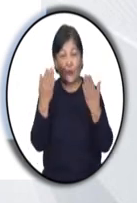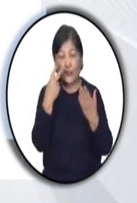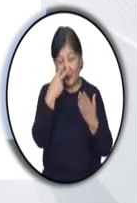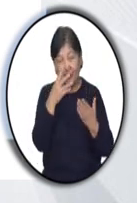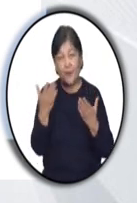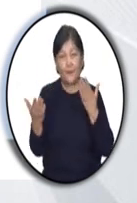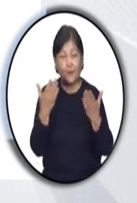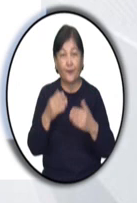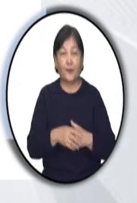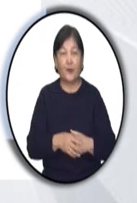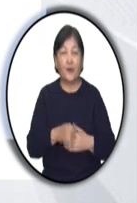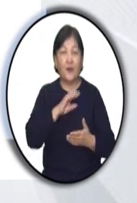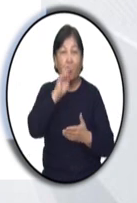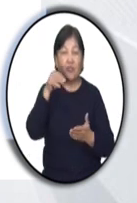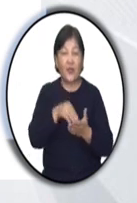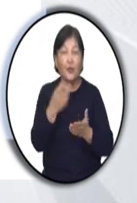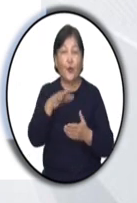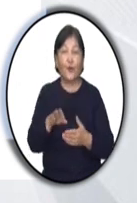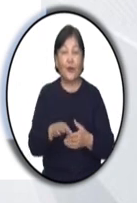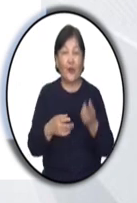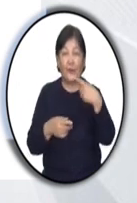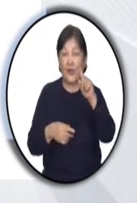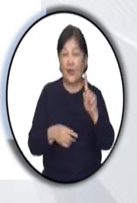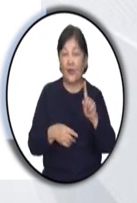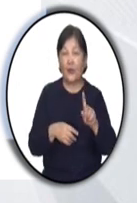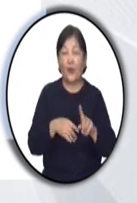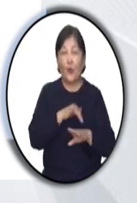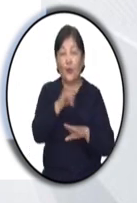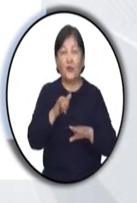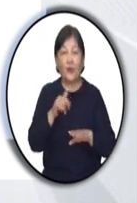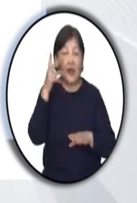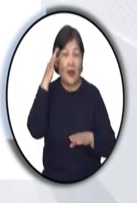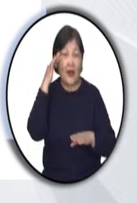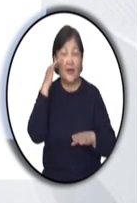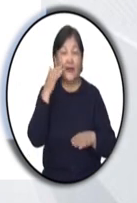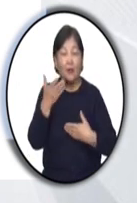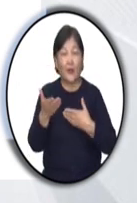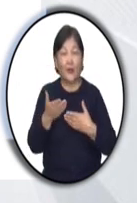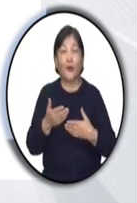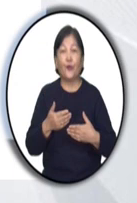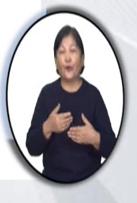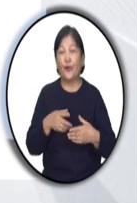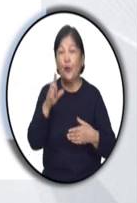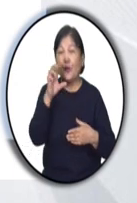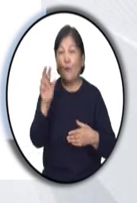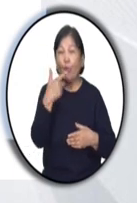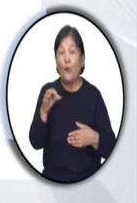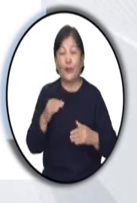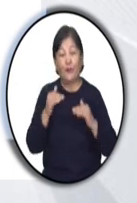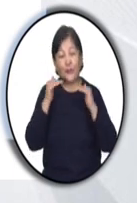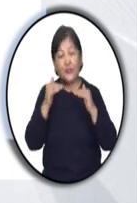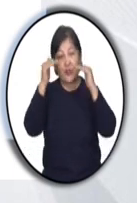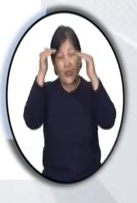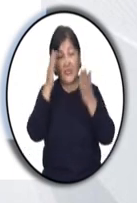За хариултаа багшихаа хариултаа тулгая. За стратегийн хувьд бол хамгийн түрүүнд энэ бус орны айдалаар гадаад бодлого шатраалтай